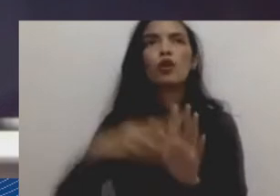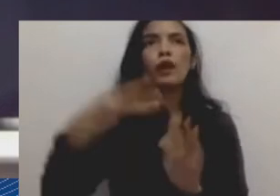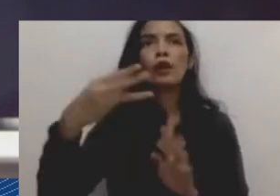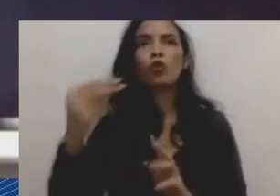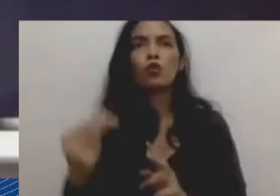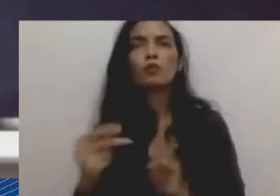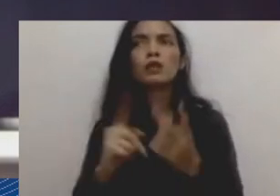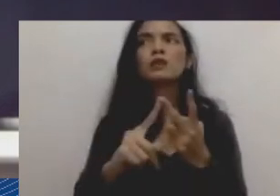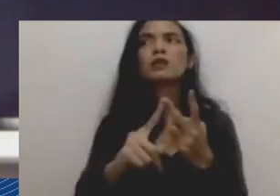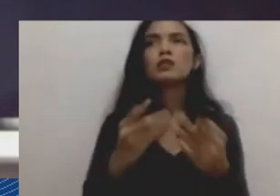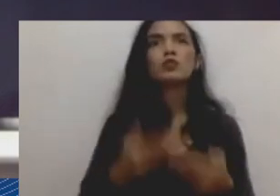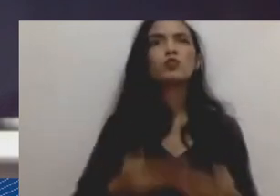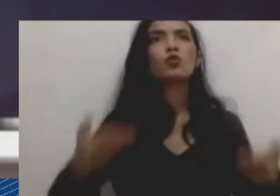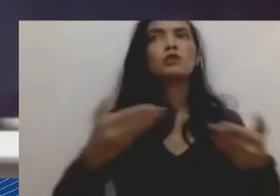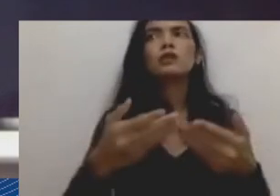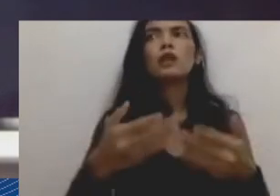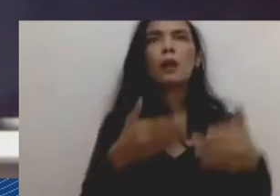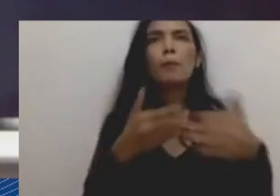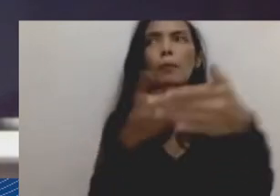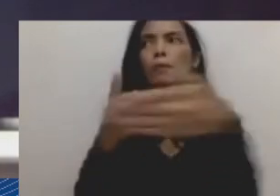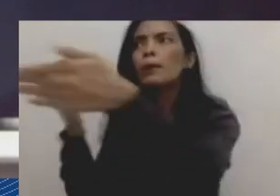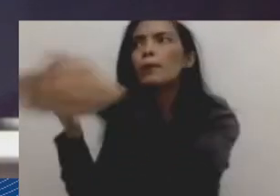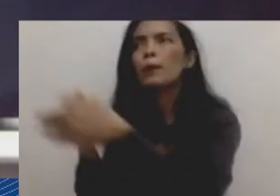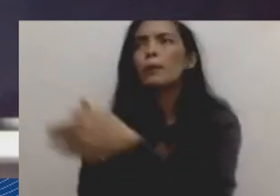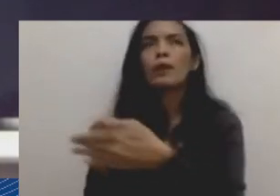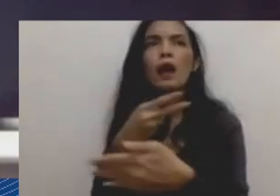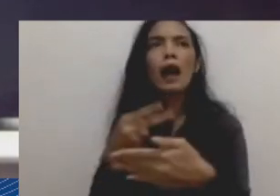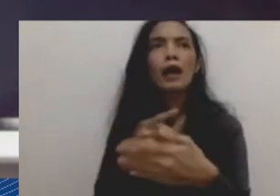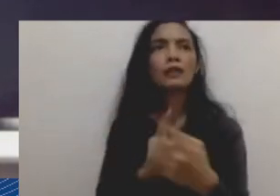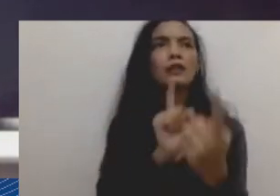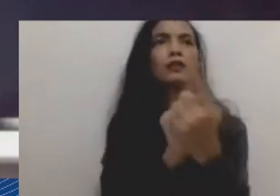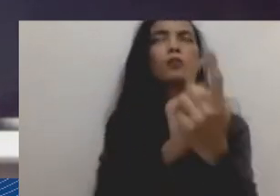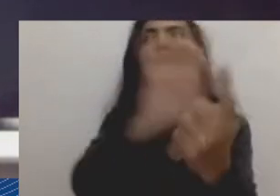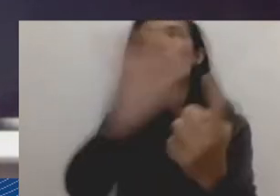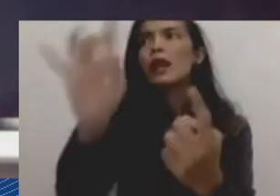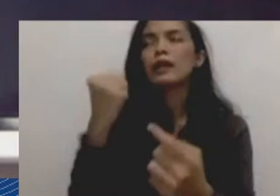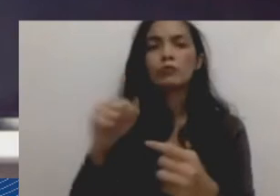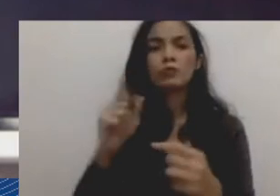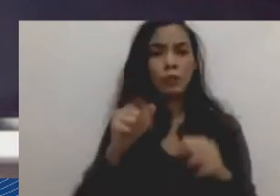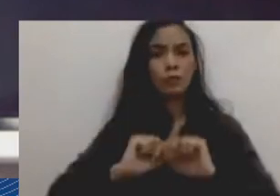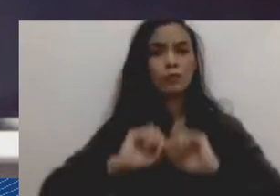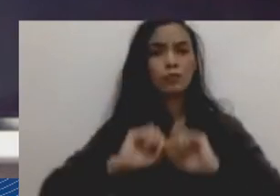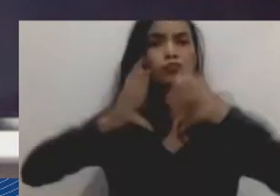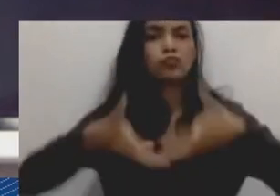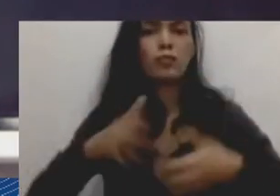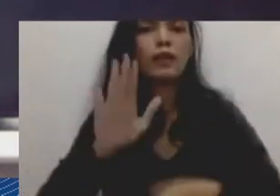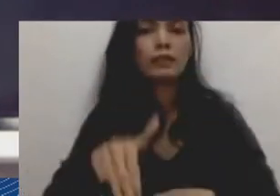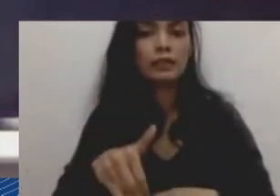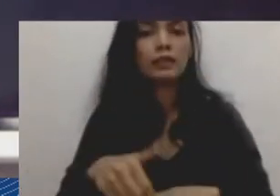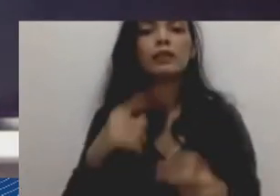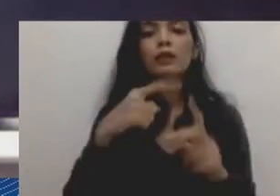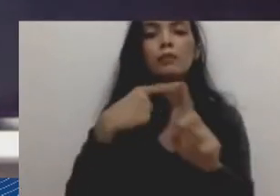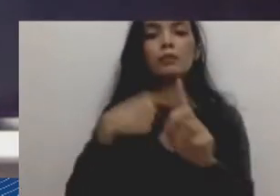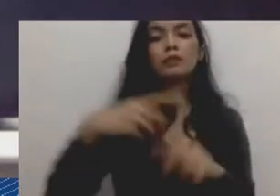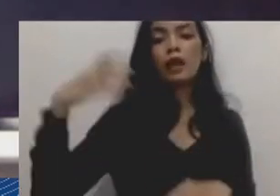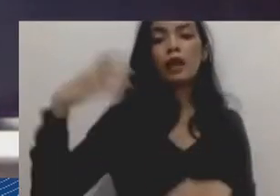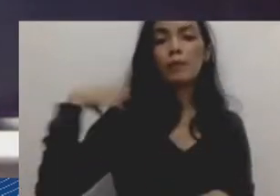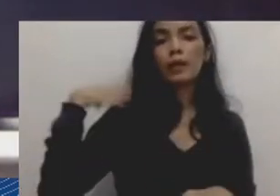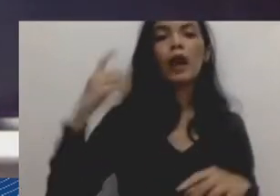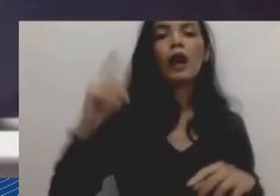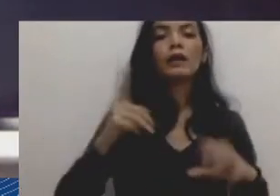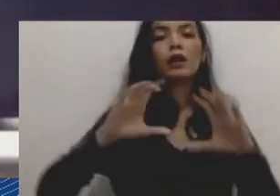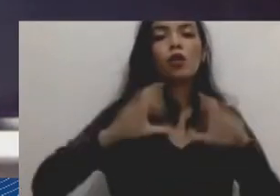yang tidak memungkinkan mereka untuk berinteraksi dengan orang lain. Bahkan USAID sendiri juga membentuk satgas untuk